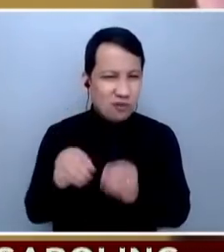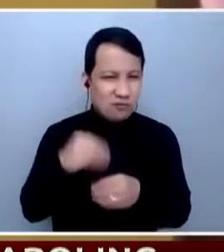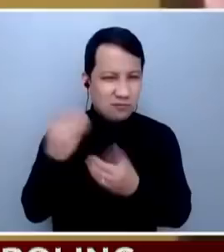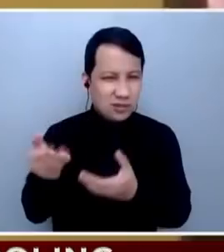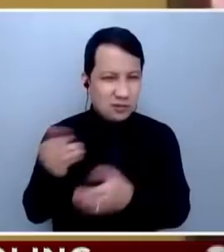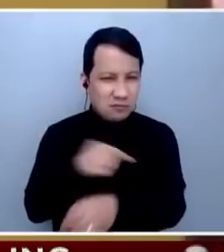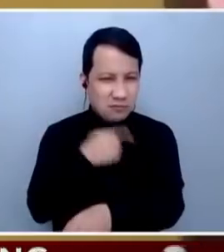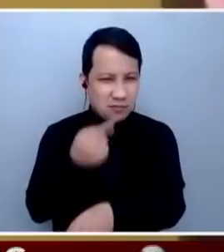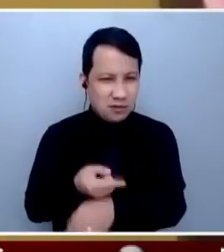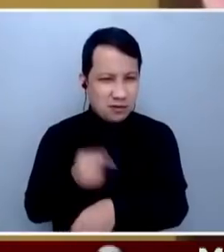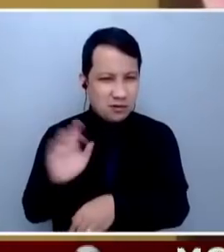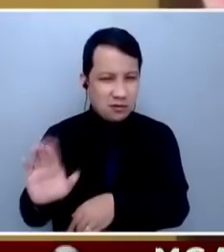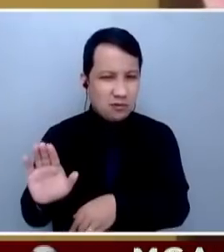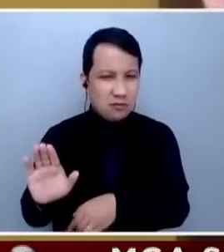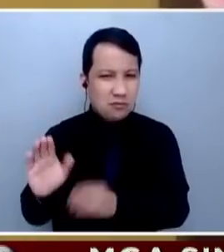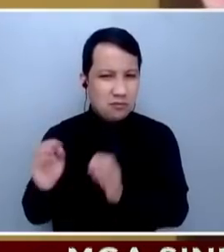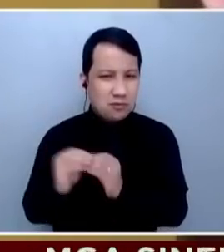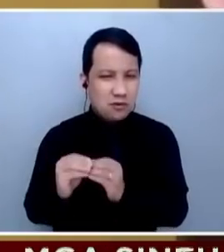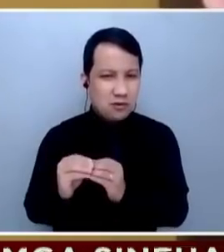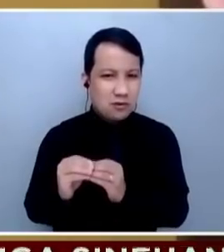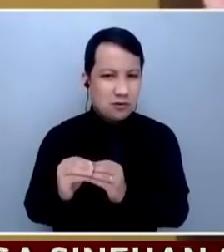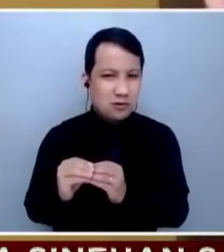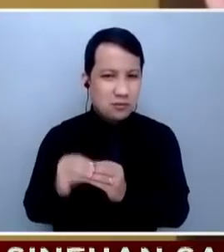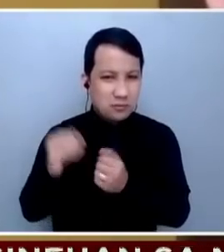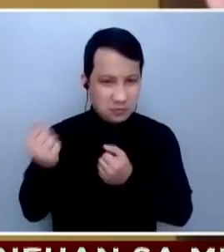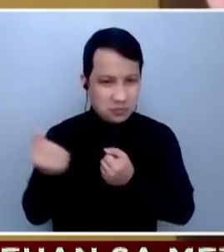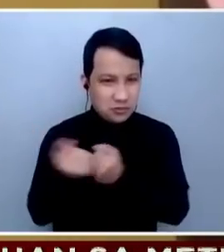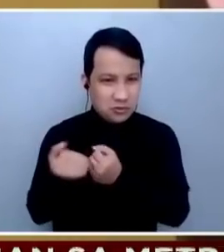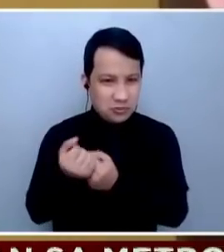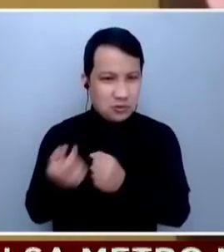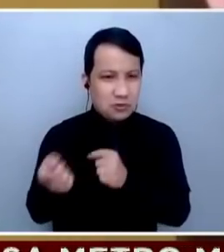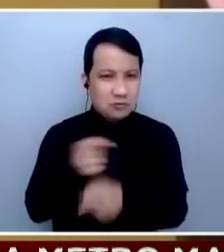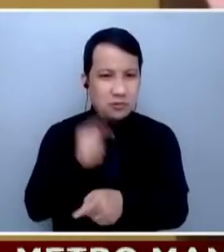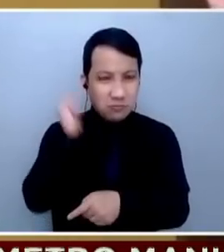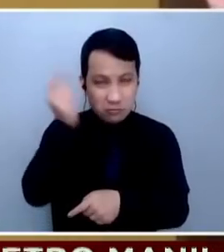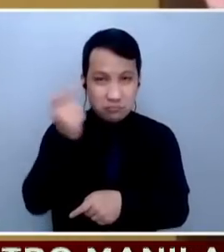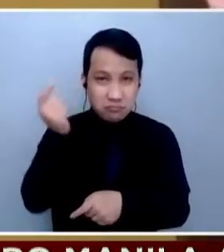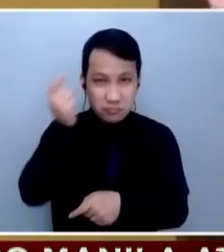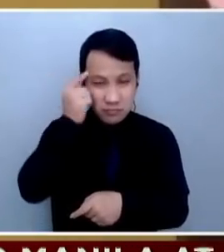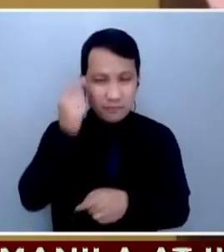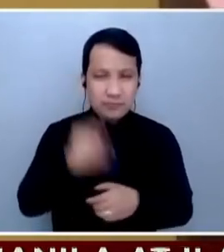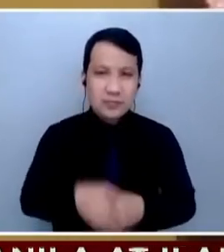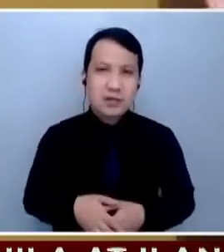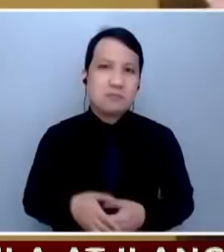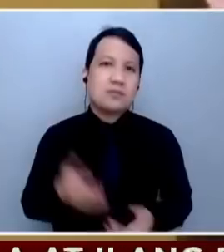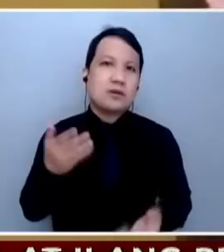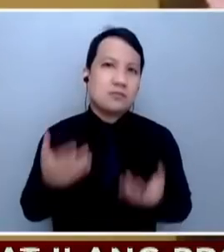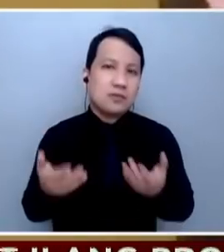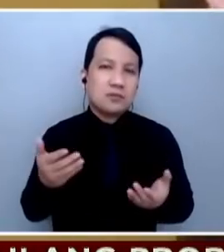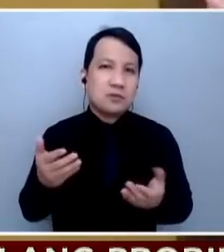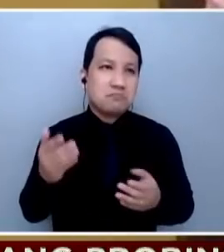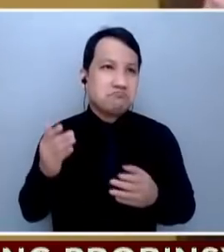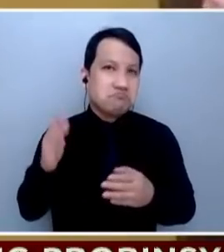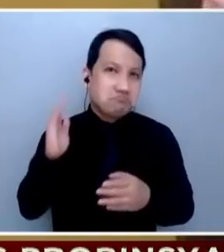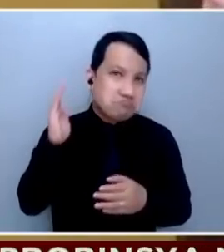kapangyarihan saka suporta galing sa pamahalaan, baka dumating yung panahon